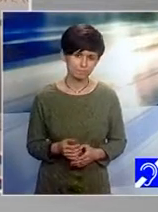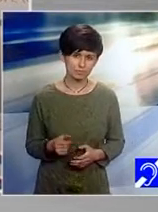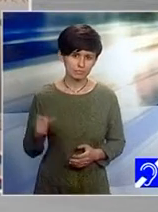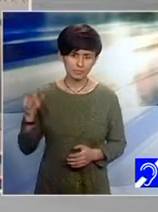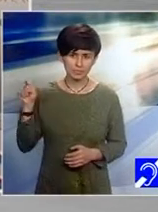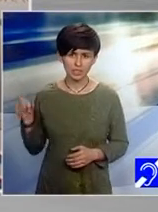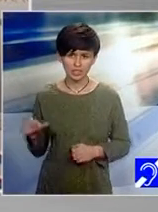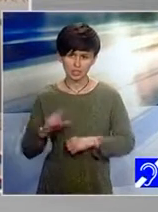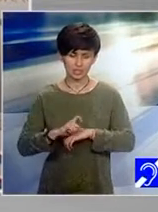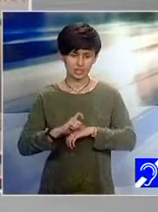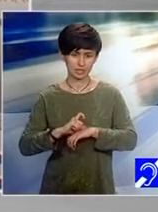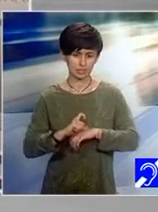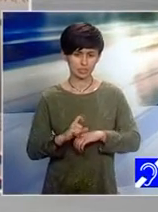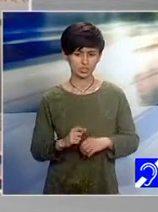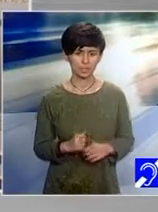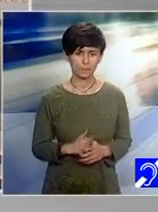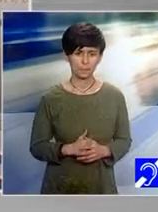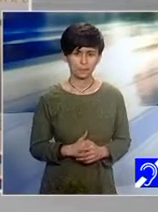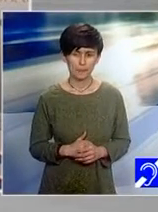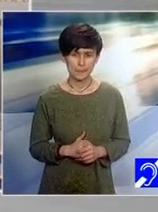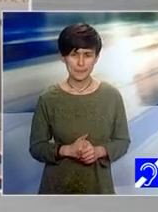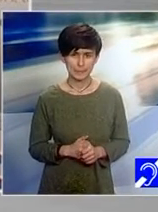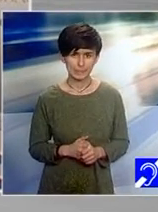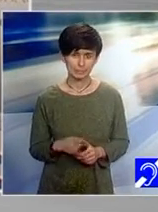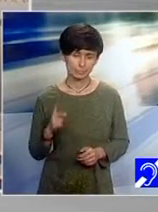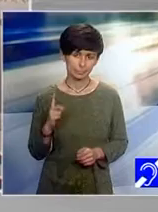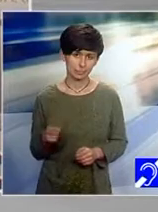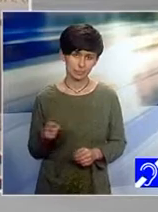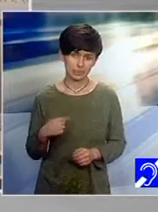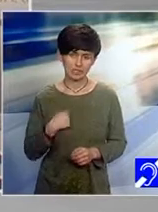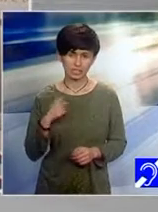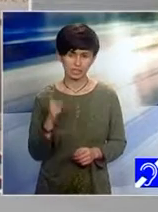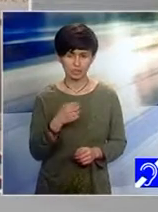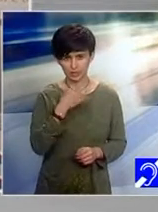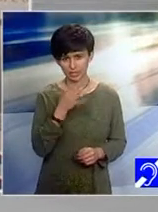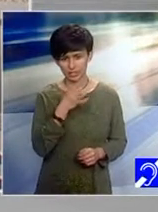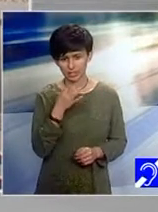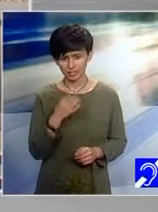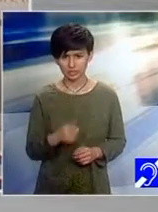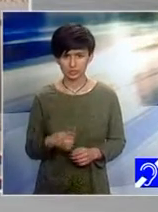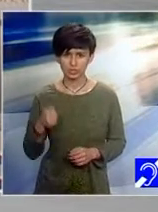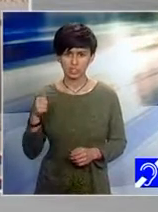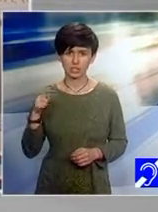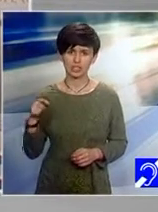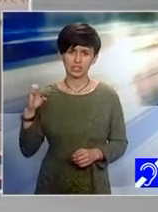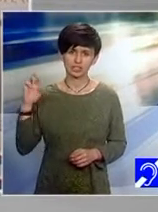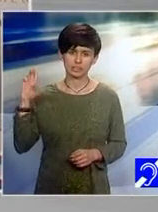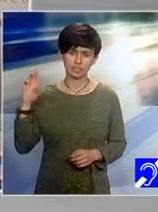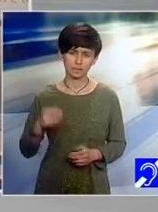turci și azeri, trebuie să subliniez că și azeri, pentru că așa este, au